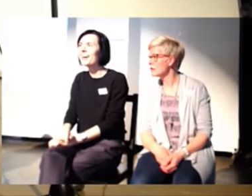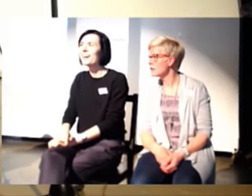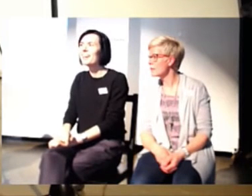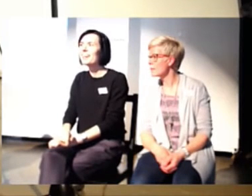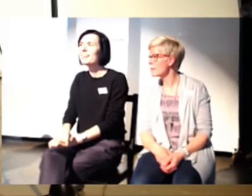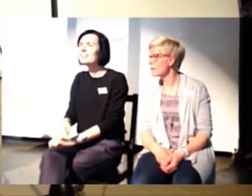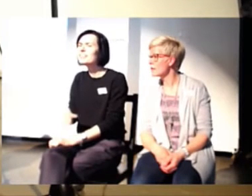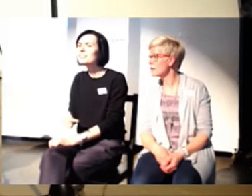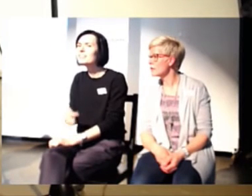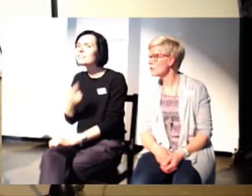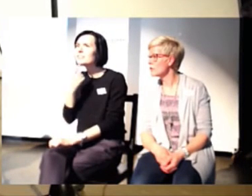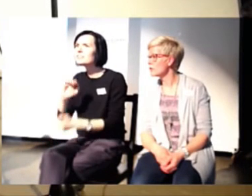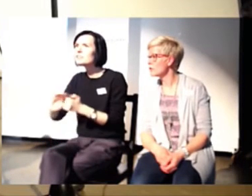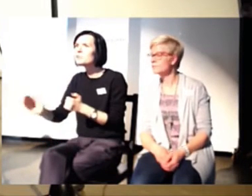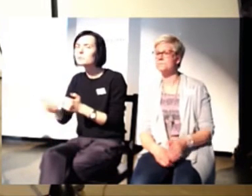Sanoko uudestaan?